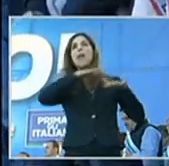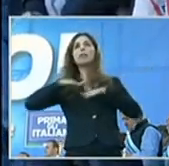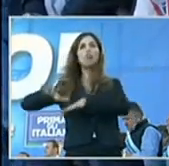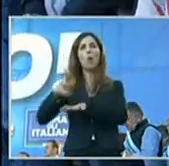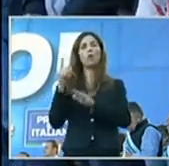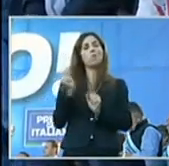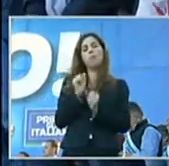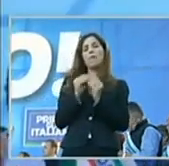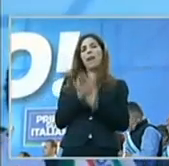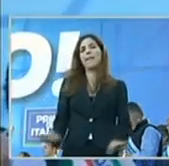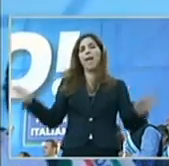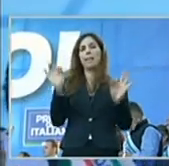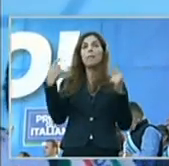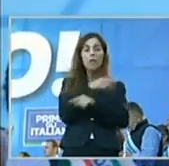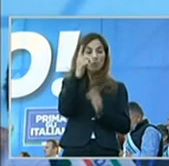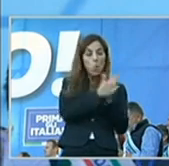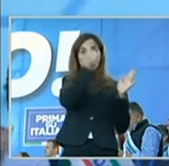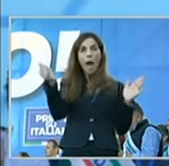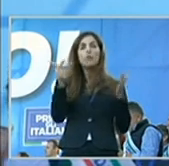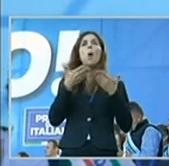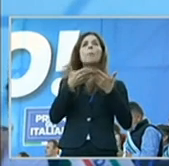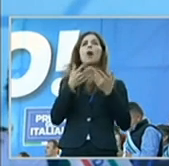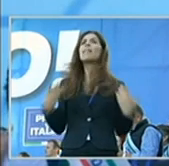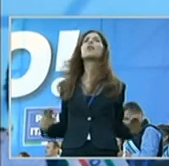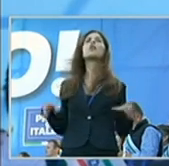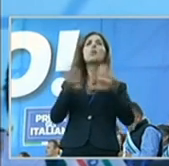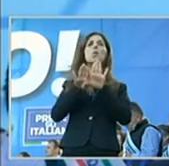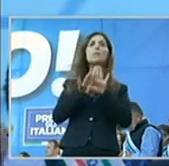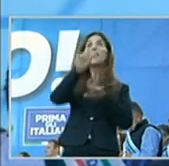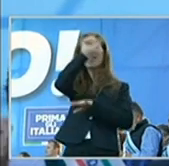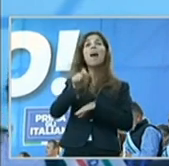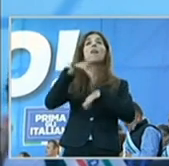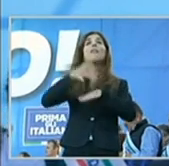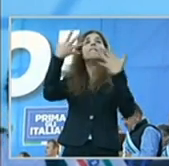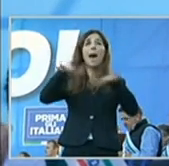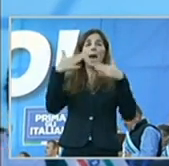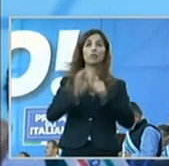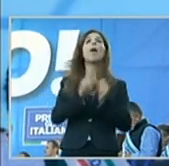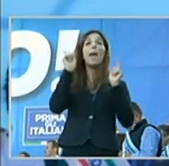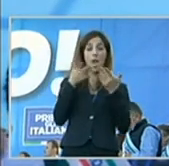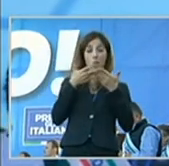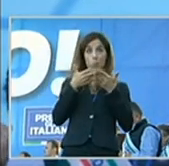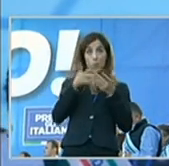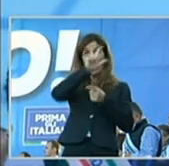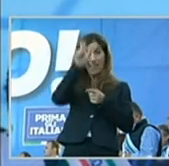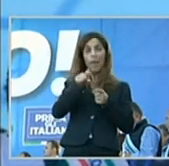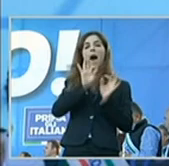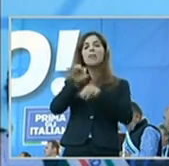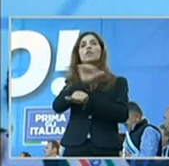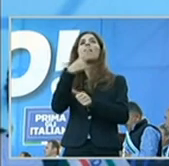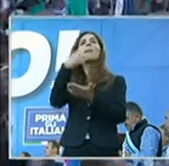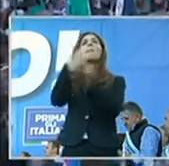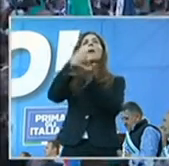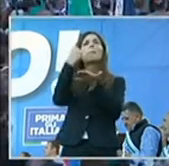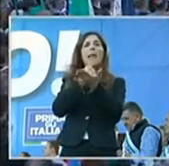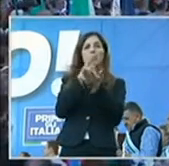un anno porti chiusi in Italia e per un anno arrivava solo chi aveva il permesso di arrivare.